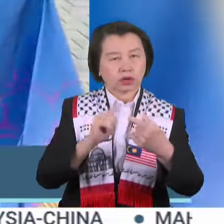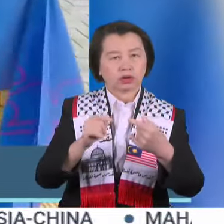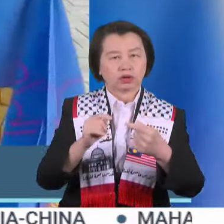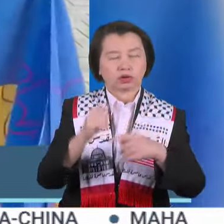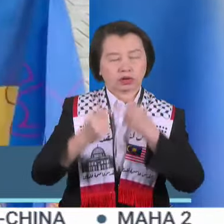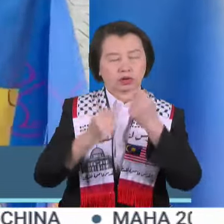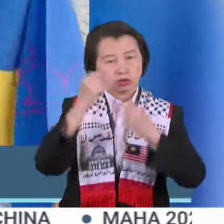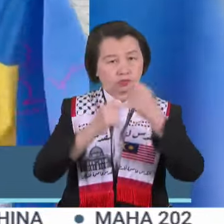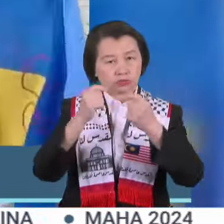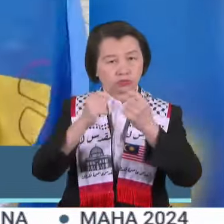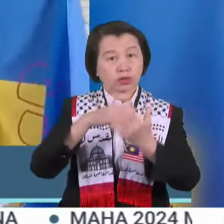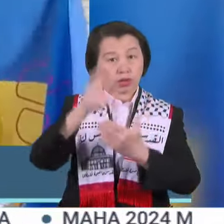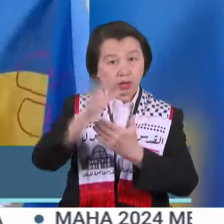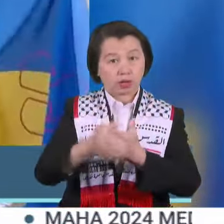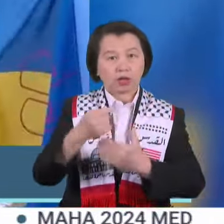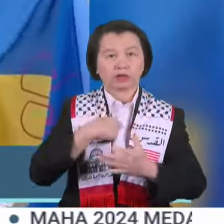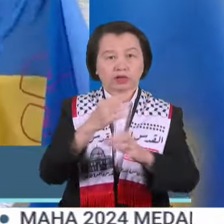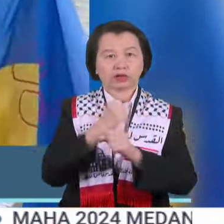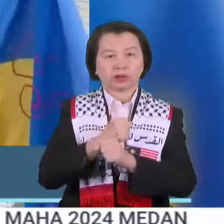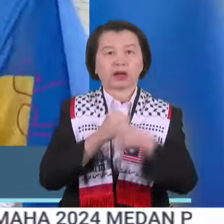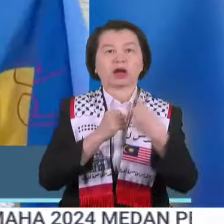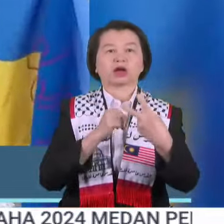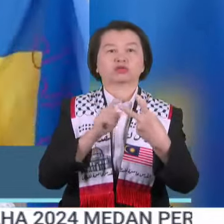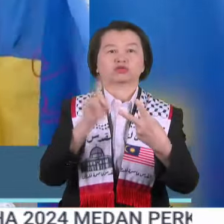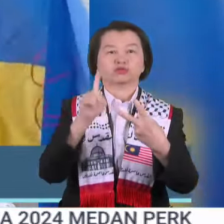calendar, and I got second place today,